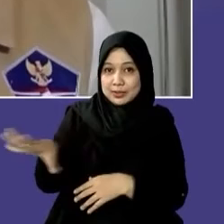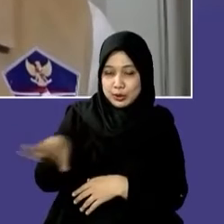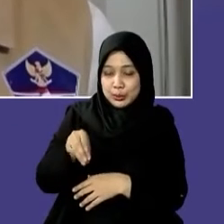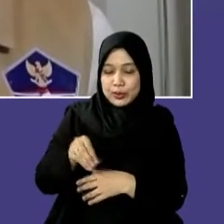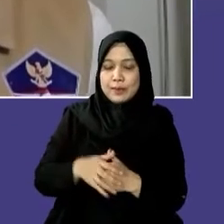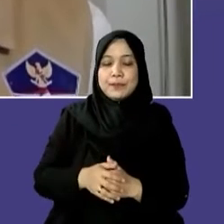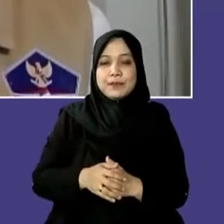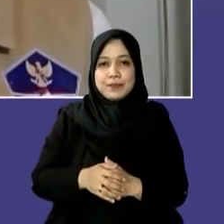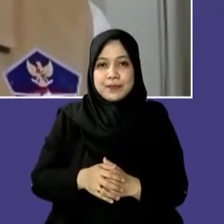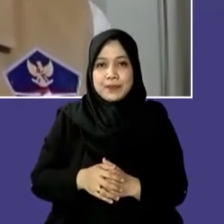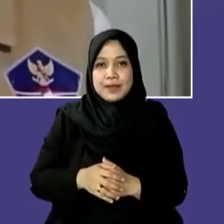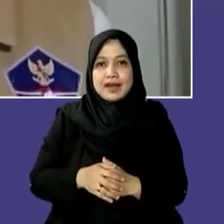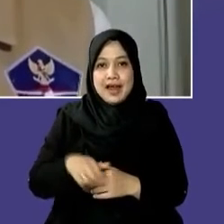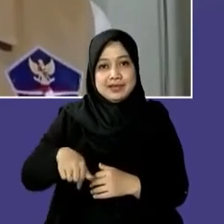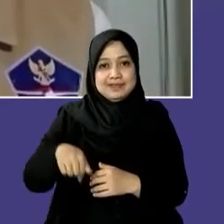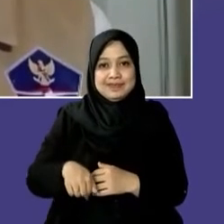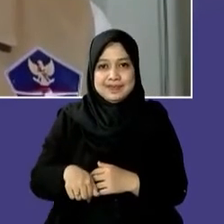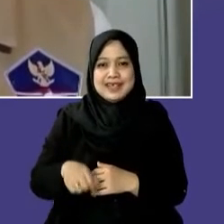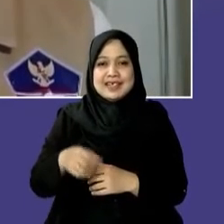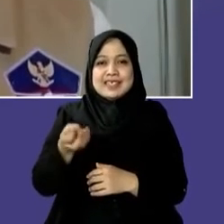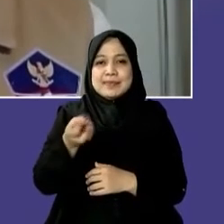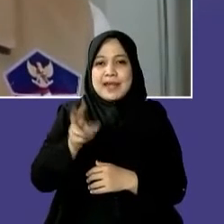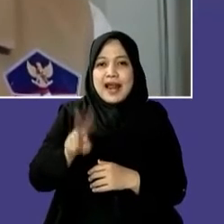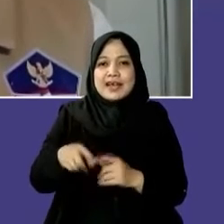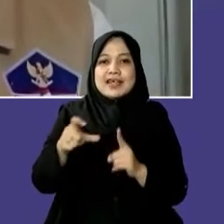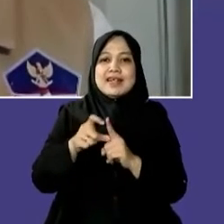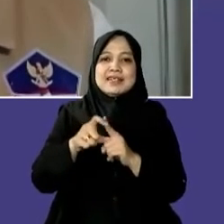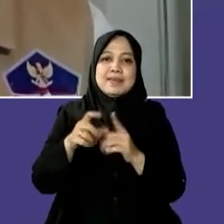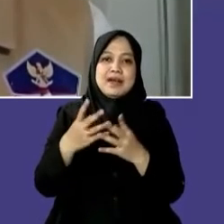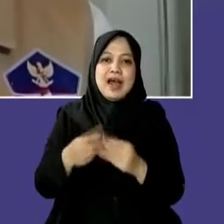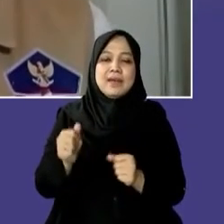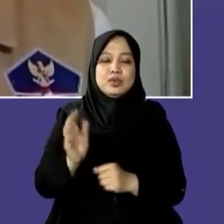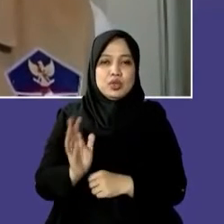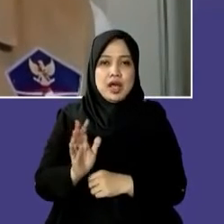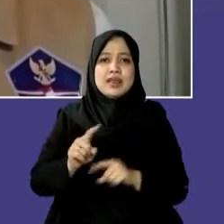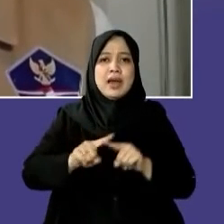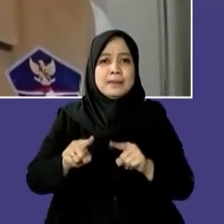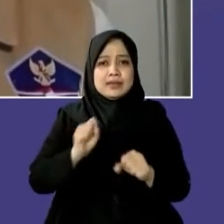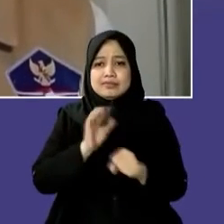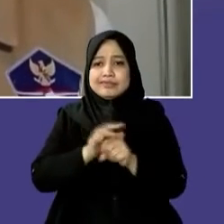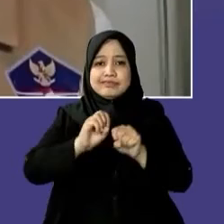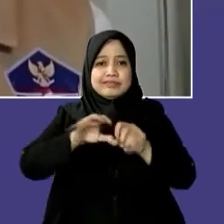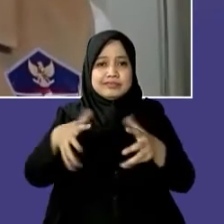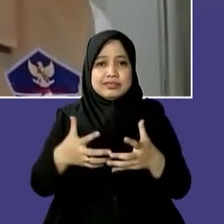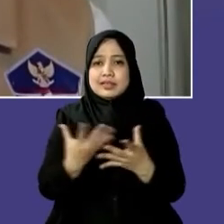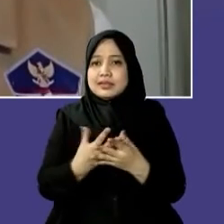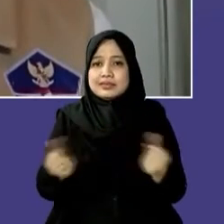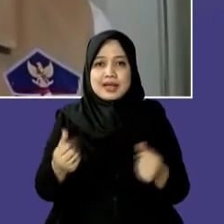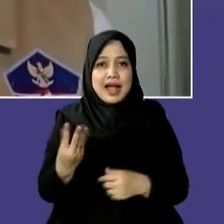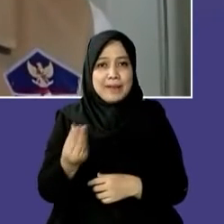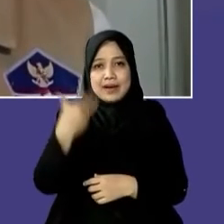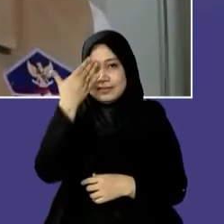masa Android Desember juga segera berakhir walaupun begitu juga pandemic ini masih belum tahu kapan akan berakhirnya Lalu bagaimana